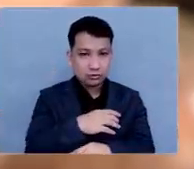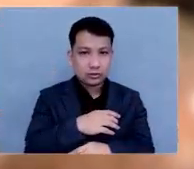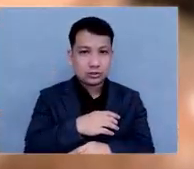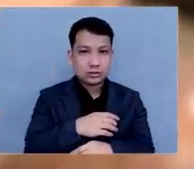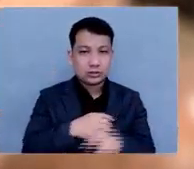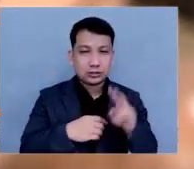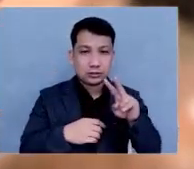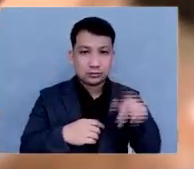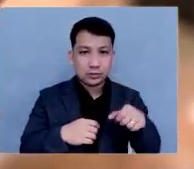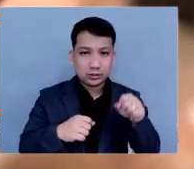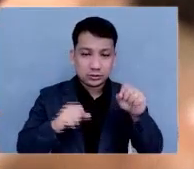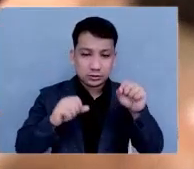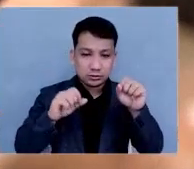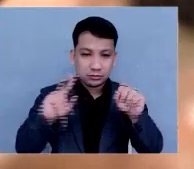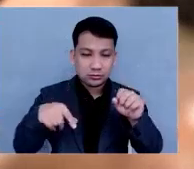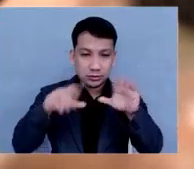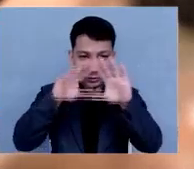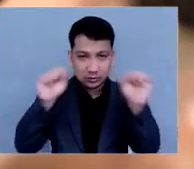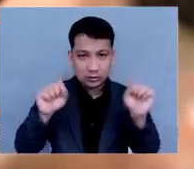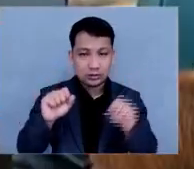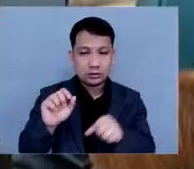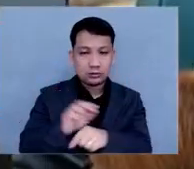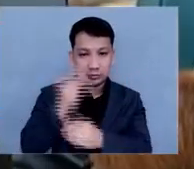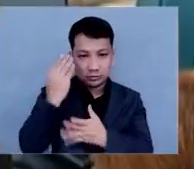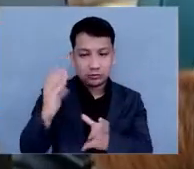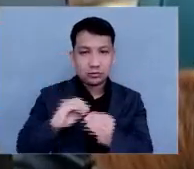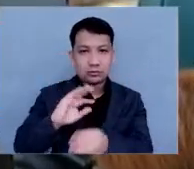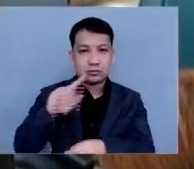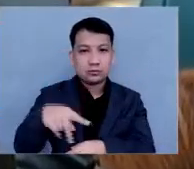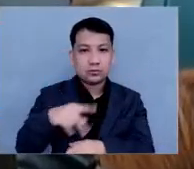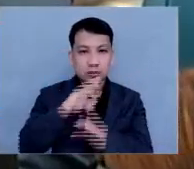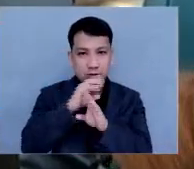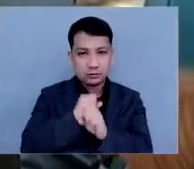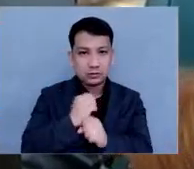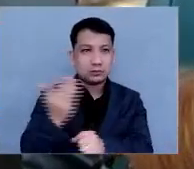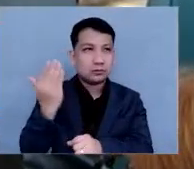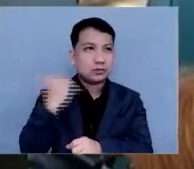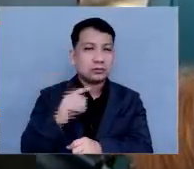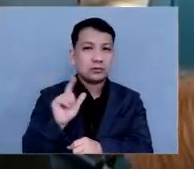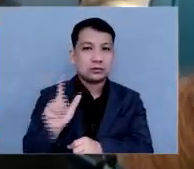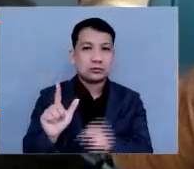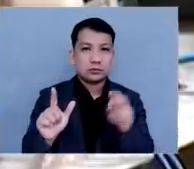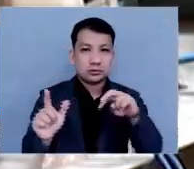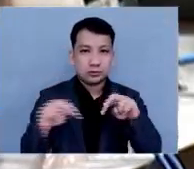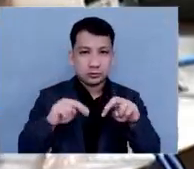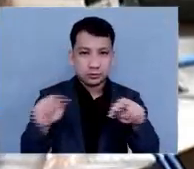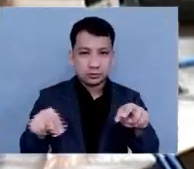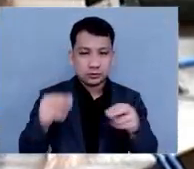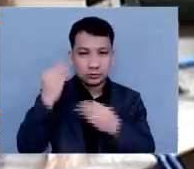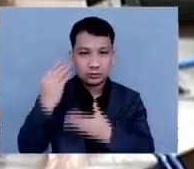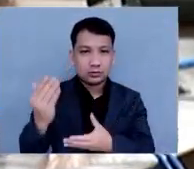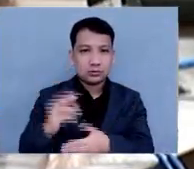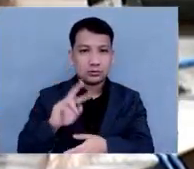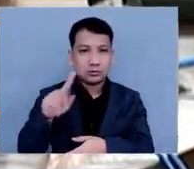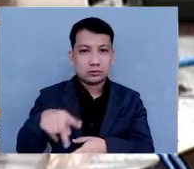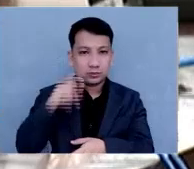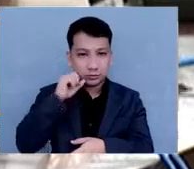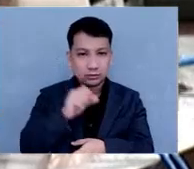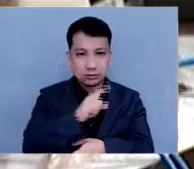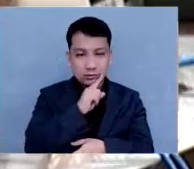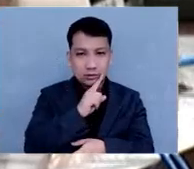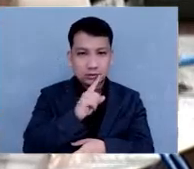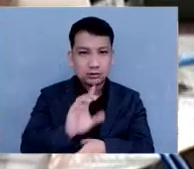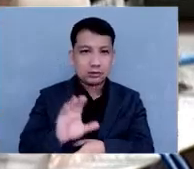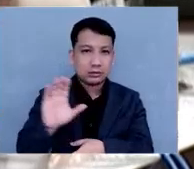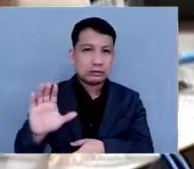mambabatas ang paggasta ng ovp sa confidential funds noong 2022 at nang sabihin ni VP Sara na sina speaker R